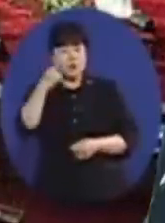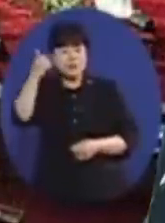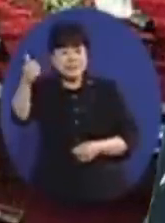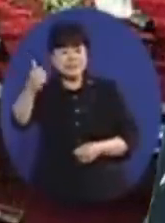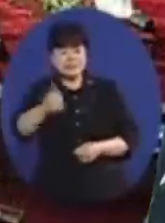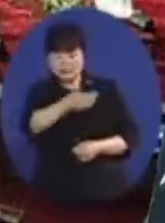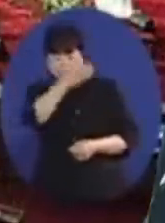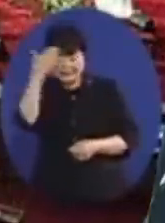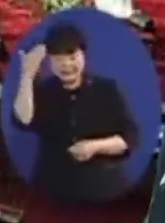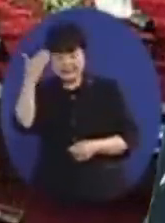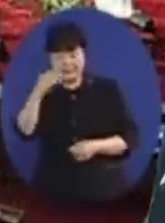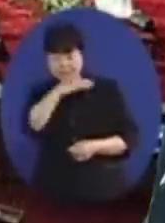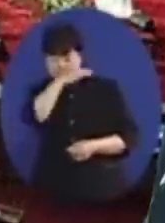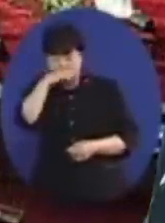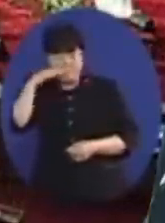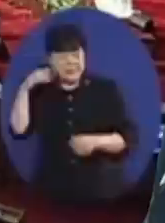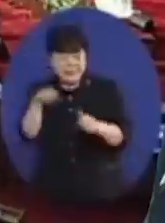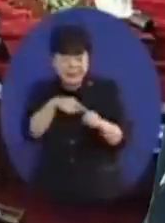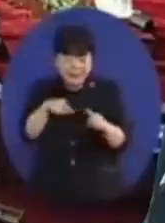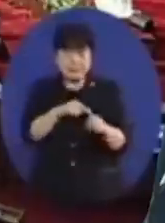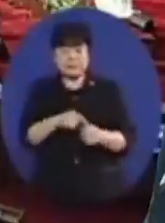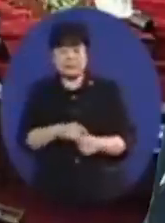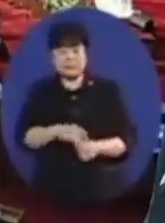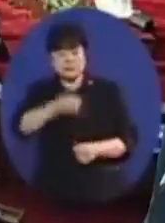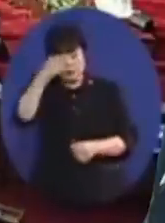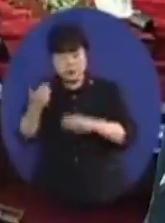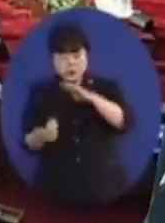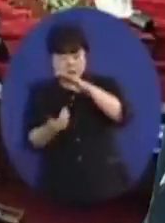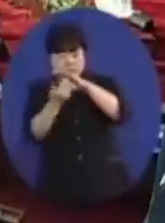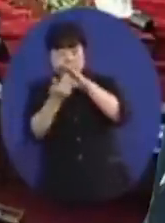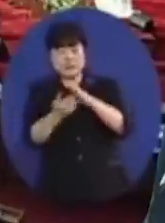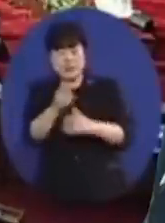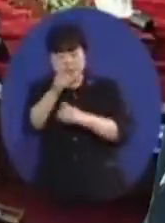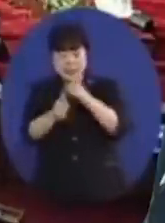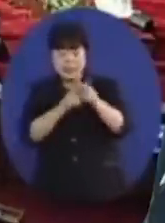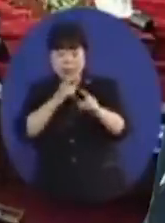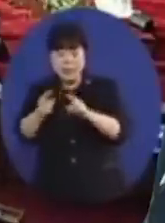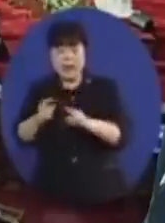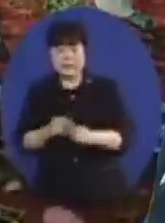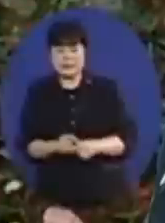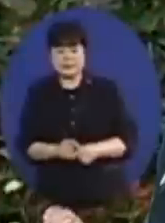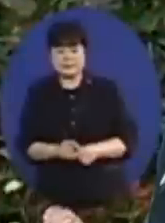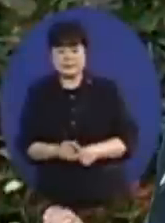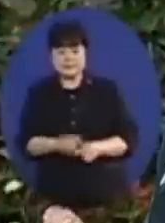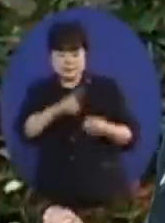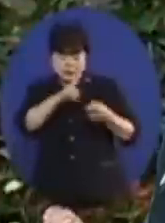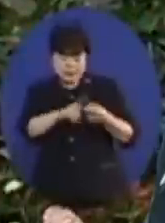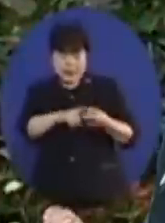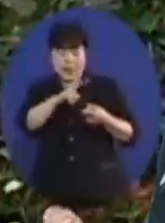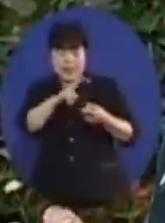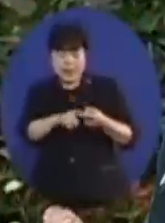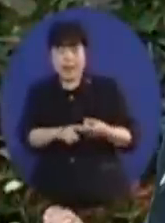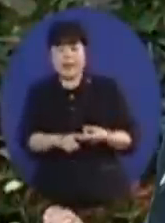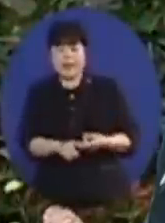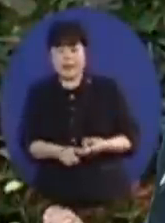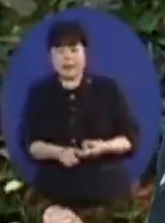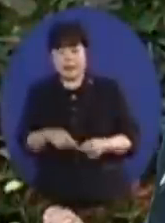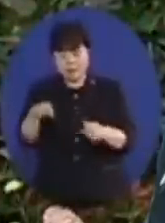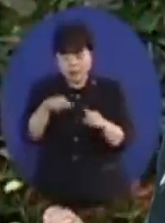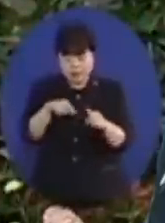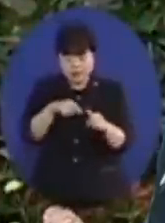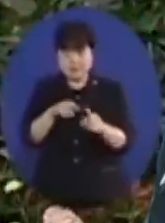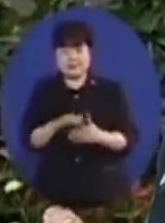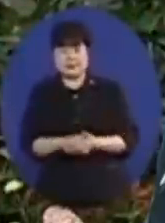목사님은 청소년을 바로잡고 나라의 미래를 꿈꾸기 위해서는 하나님의 말씀밖에 없다고 믿고 세계의 모토로 국민 운동을